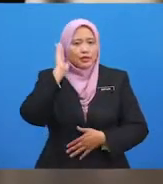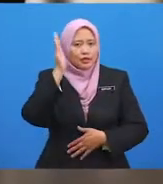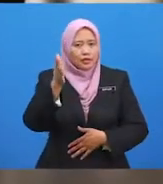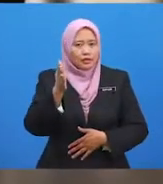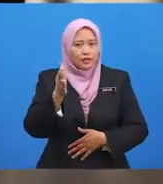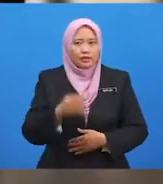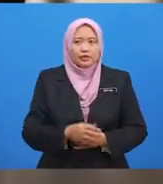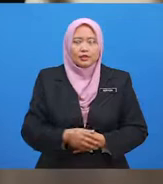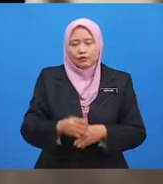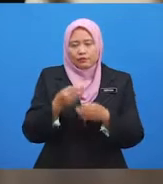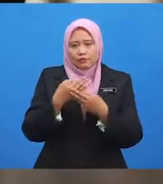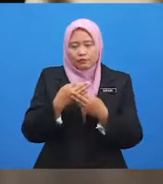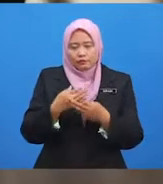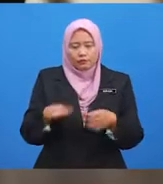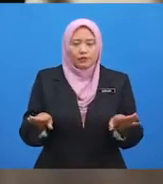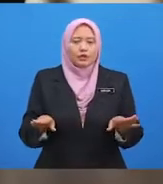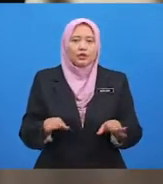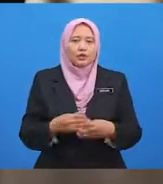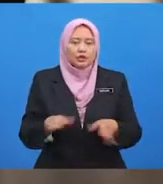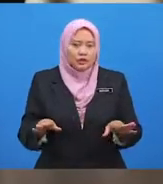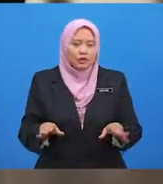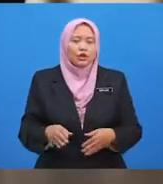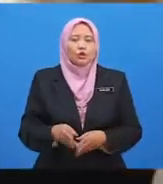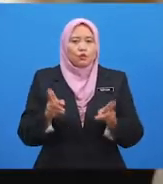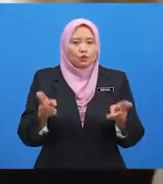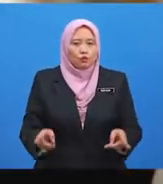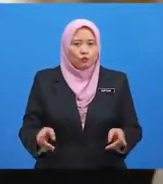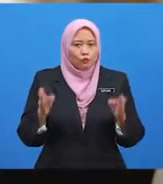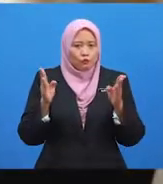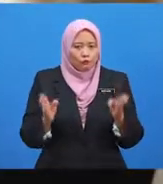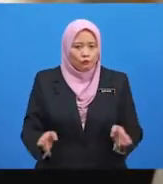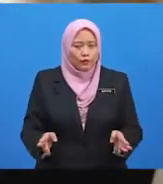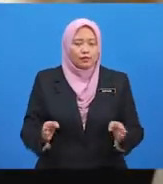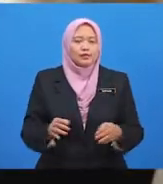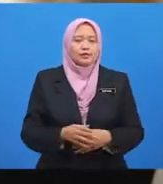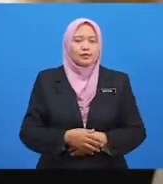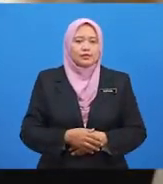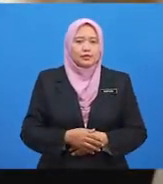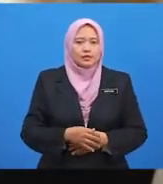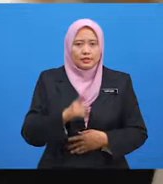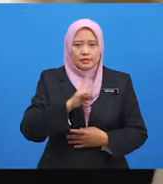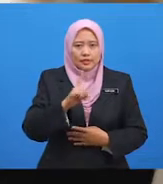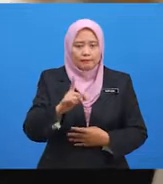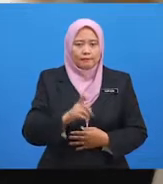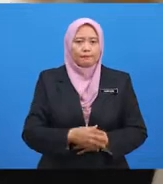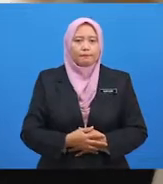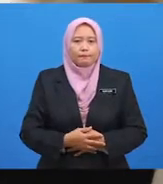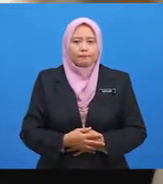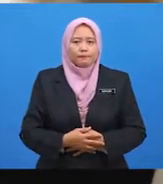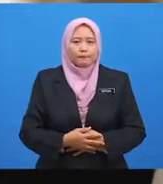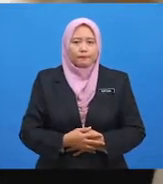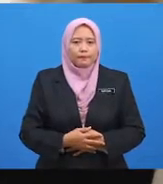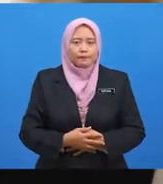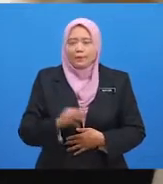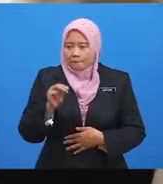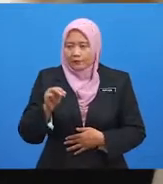terbiar dan menyebabkan pembaca Jiran murid-murid semua kita berpindah pula ke